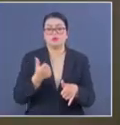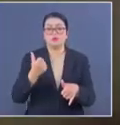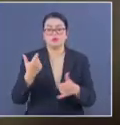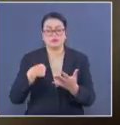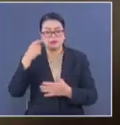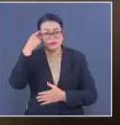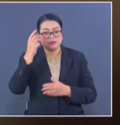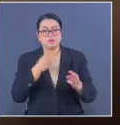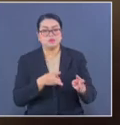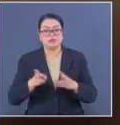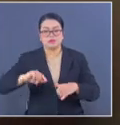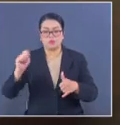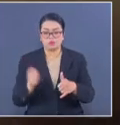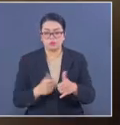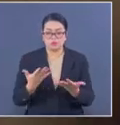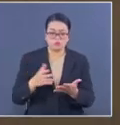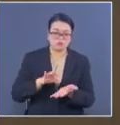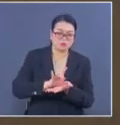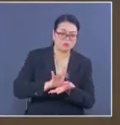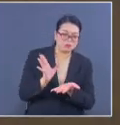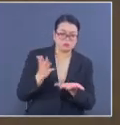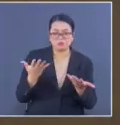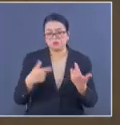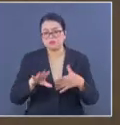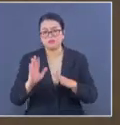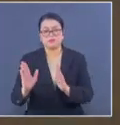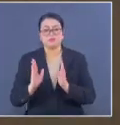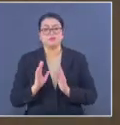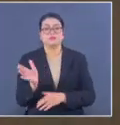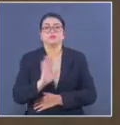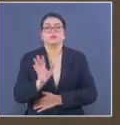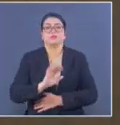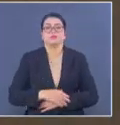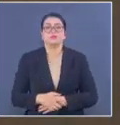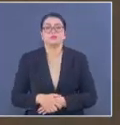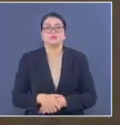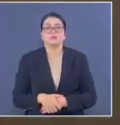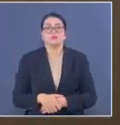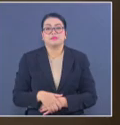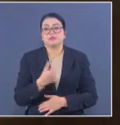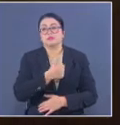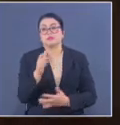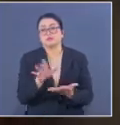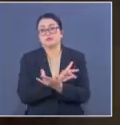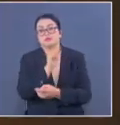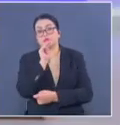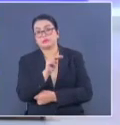ำลังหาดำเนินการอยู่ว่าจะเอายังไงต่อไปดีเพื่อไม่ให้เป็นเยี่ยงอย่างไม่ใช่แค่ในปั๊มนะต่อสังคมด้วยครับ ค่ะ